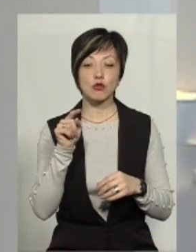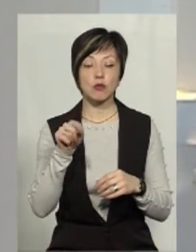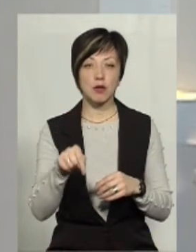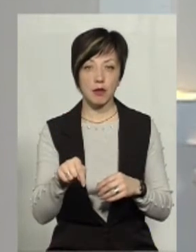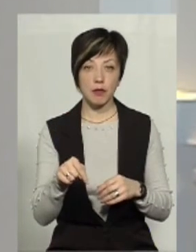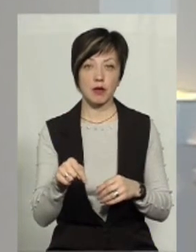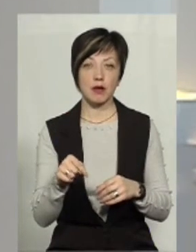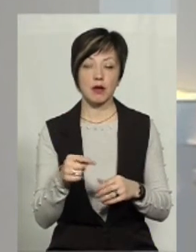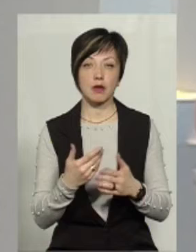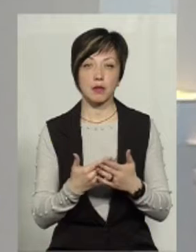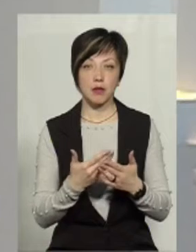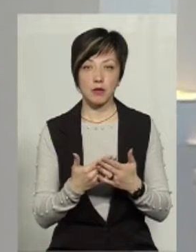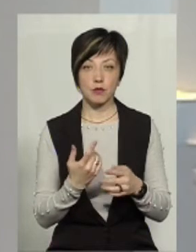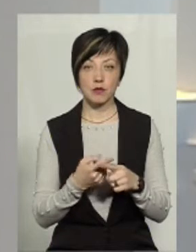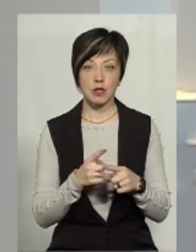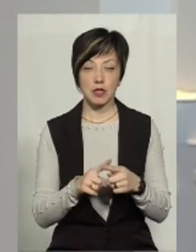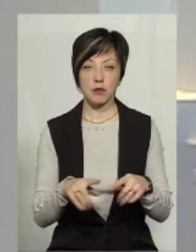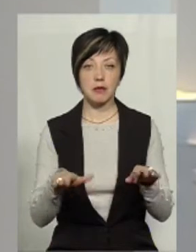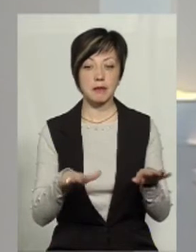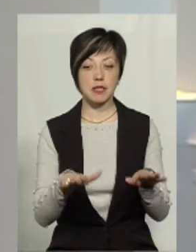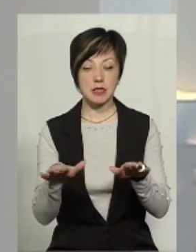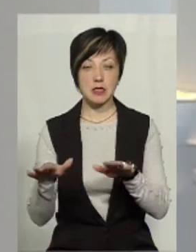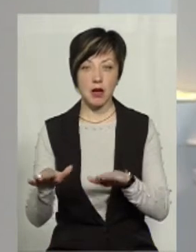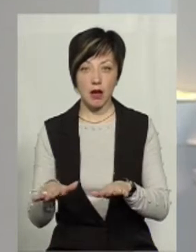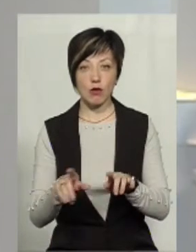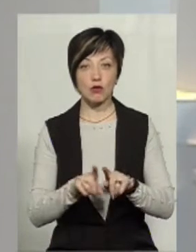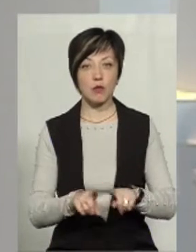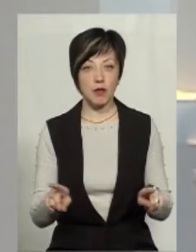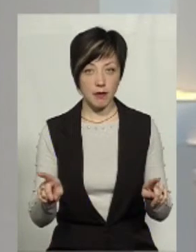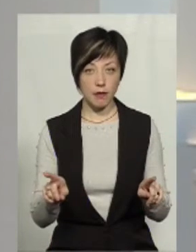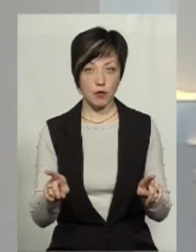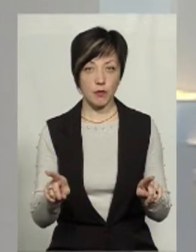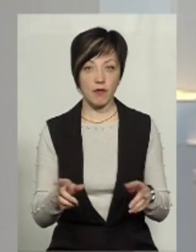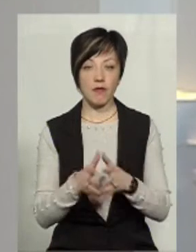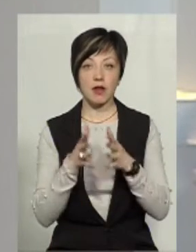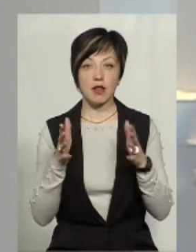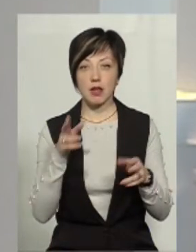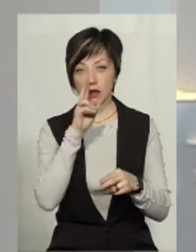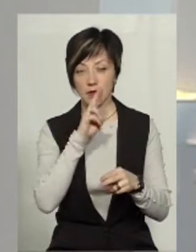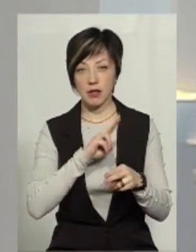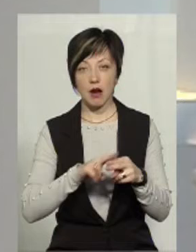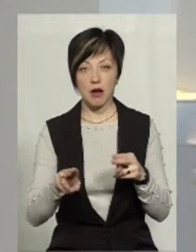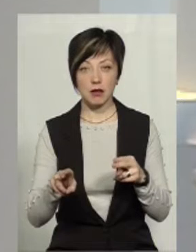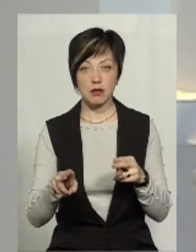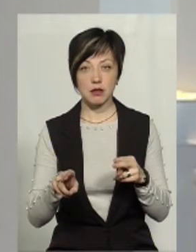там, напевно, в таких місцях особливо великі втрати,